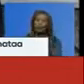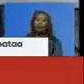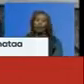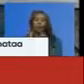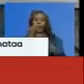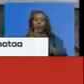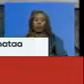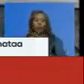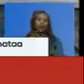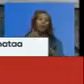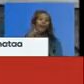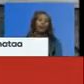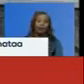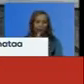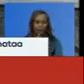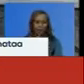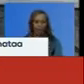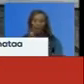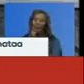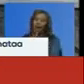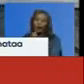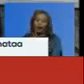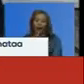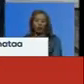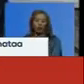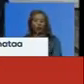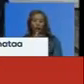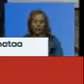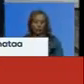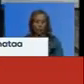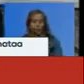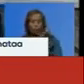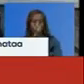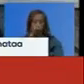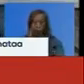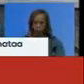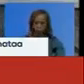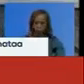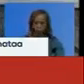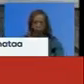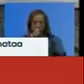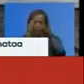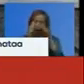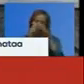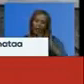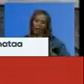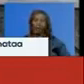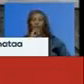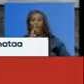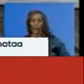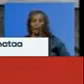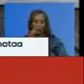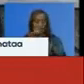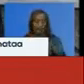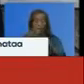ሁኔታ በቀጣይነት እያረጋገጡ መሄዱ ነው። ኢትዮጵያዊነት ያስተማረን እውነታ